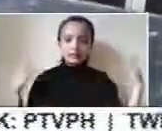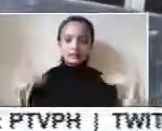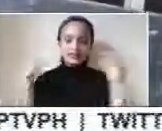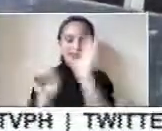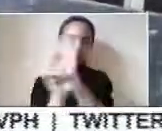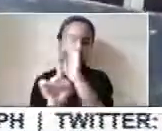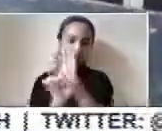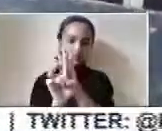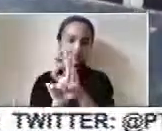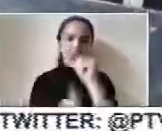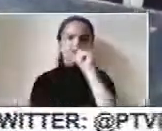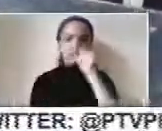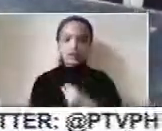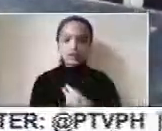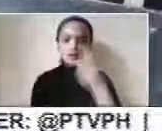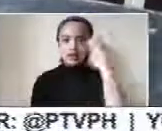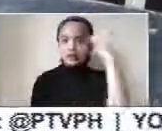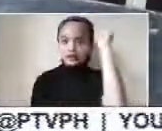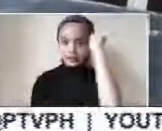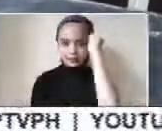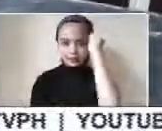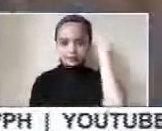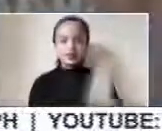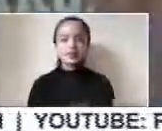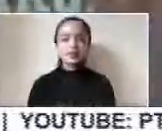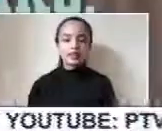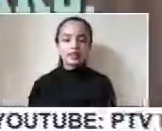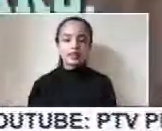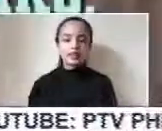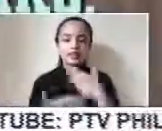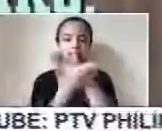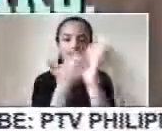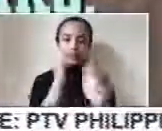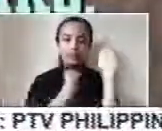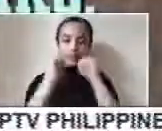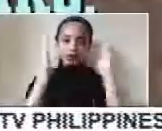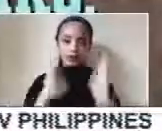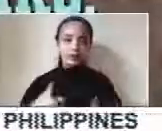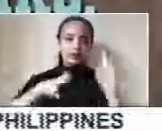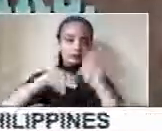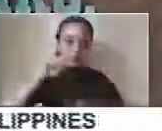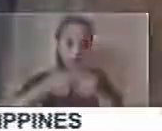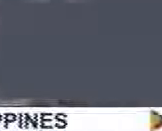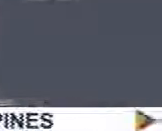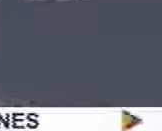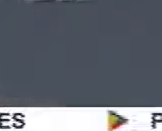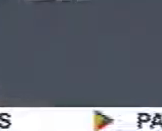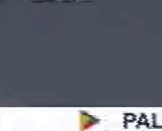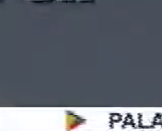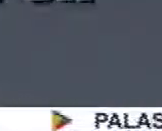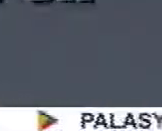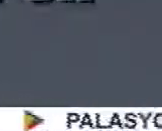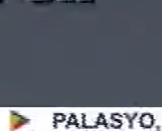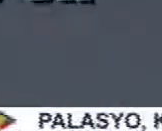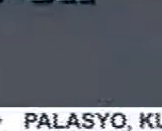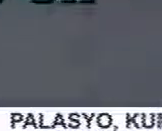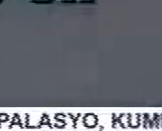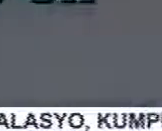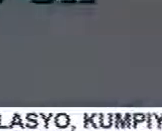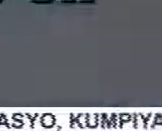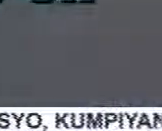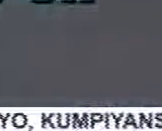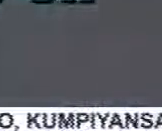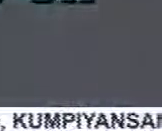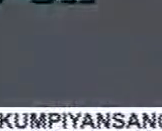na tayo, daldal ka pa rin ng daldal. Mapaalalahanan mo lang ako. Tandang-tanda ko pa yung